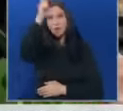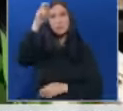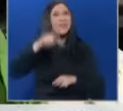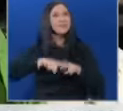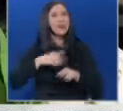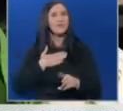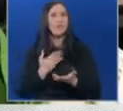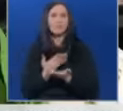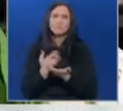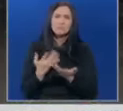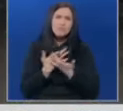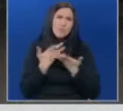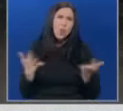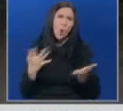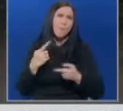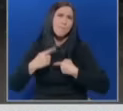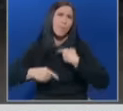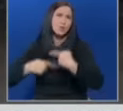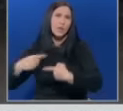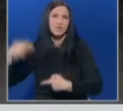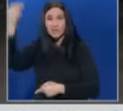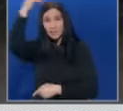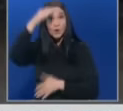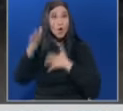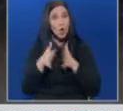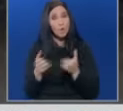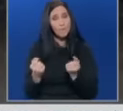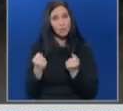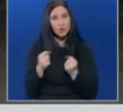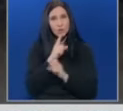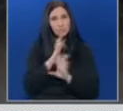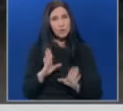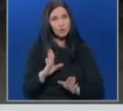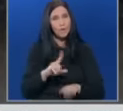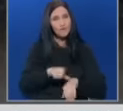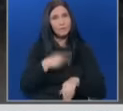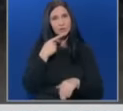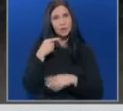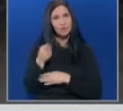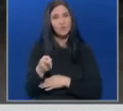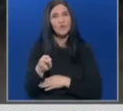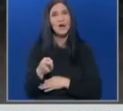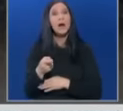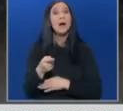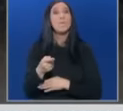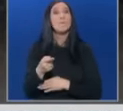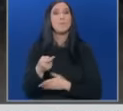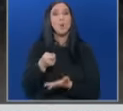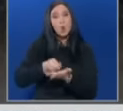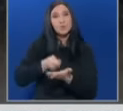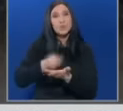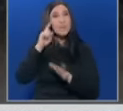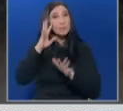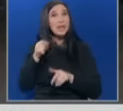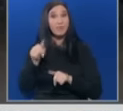много последователи от България и хора поддържат мирно време и затова продуценти прецениха така, че ще стартираме